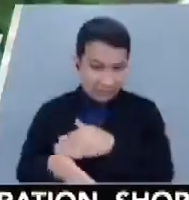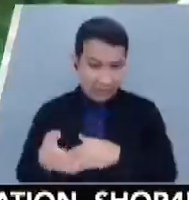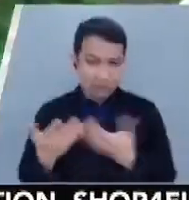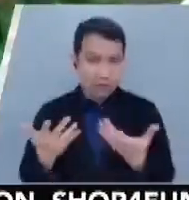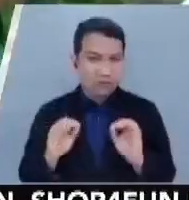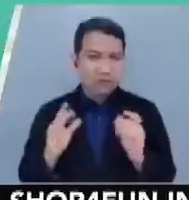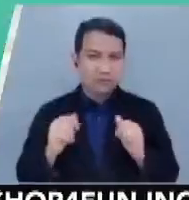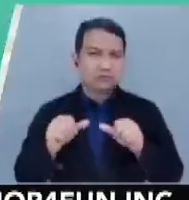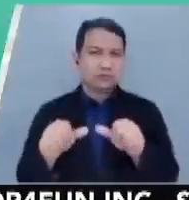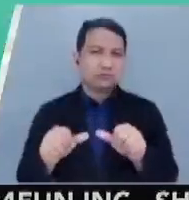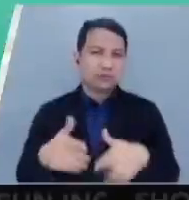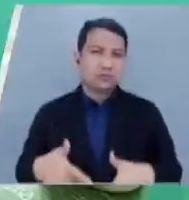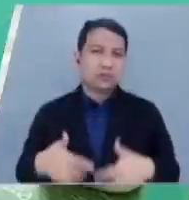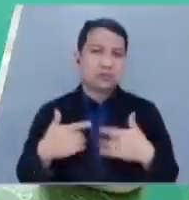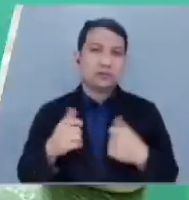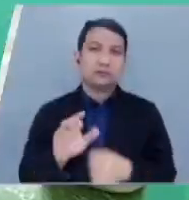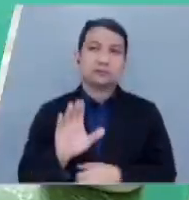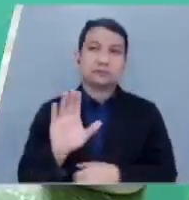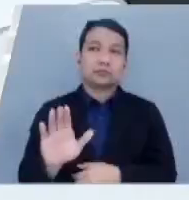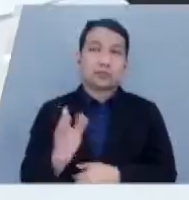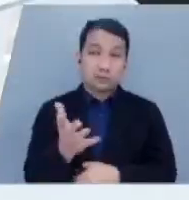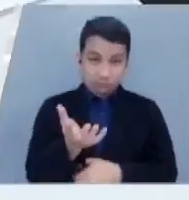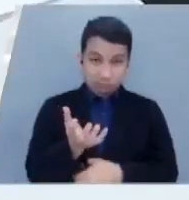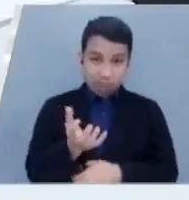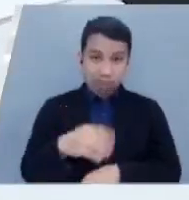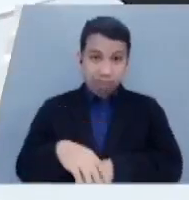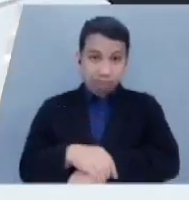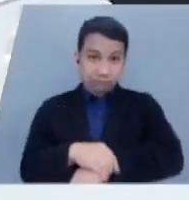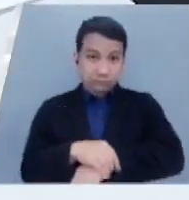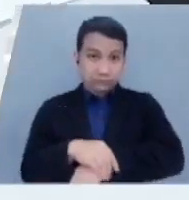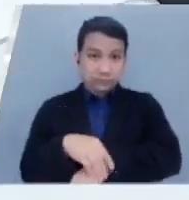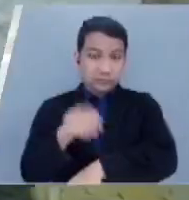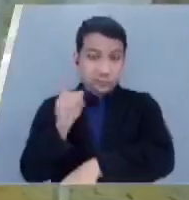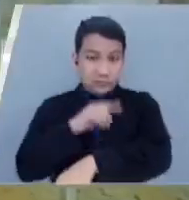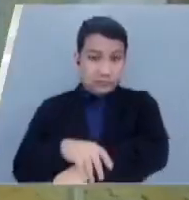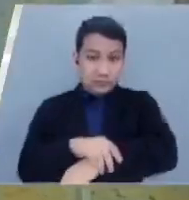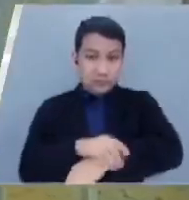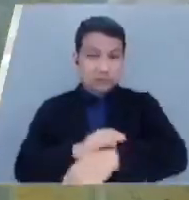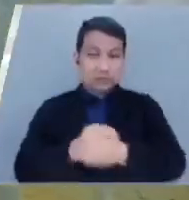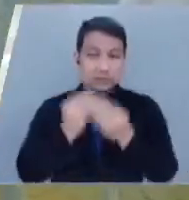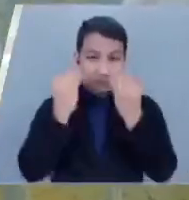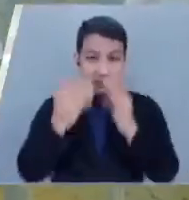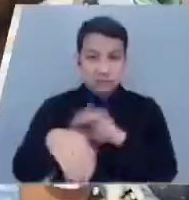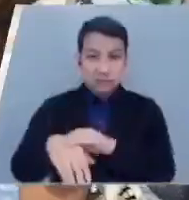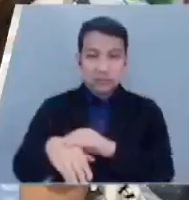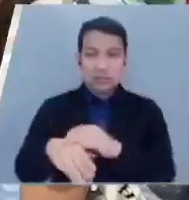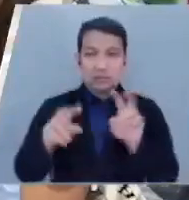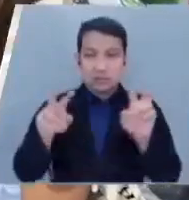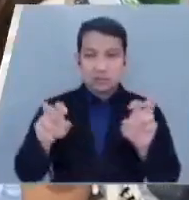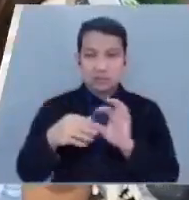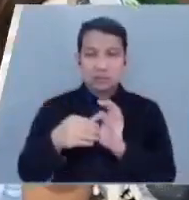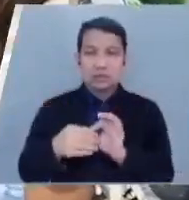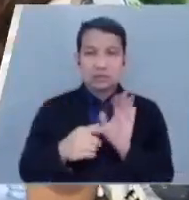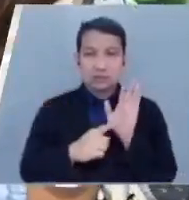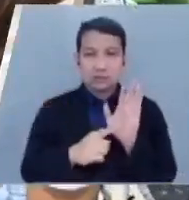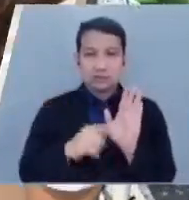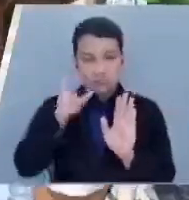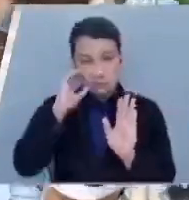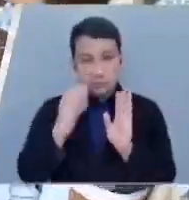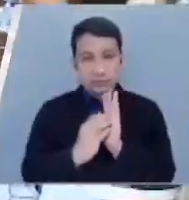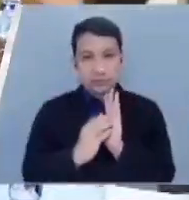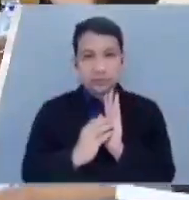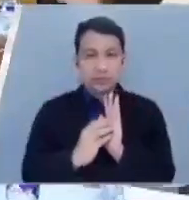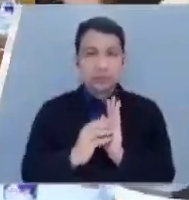nais magkaroon ng arm and hand prosthesis, mag-iwan ng mensahe na may kalakip na larawan sa official Facebook